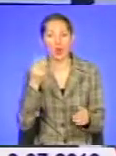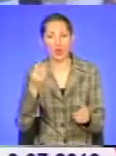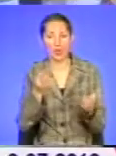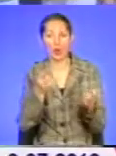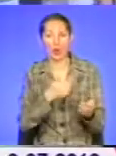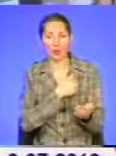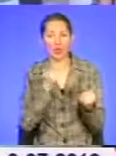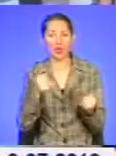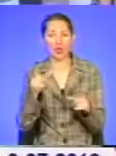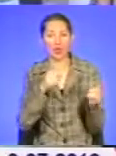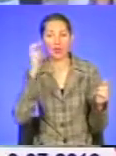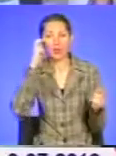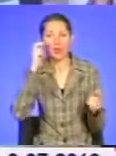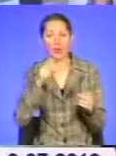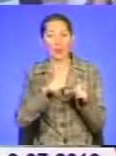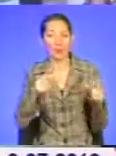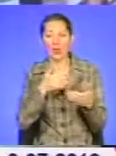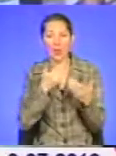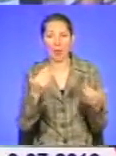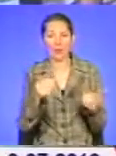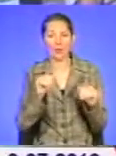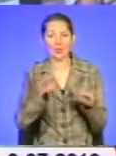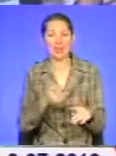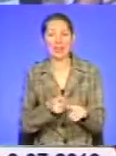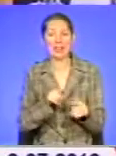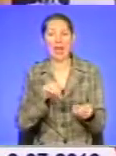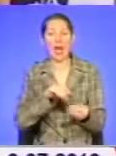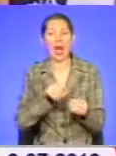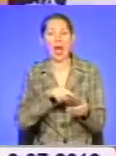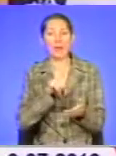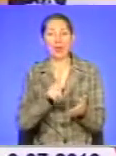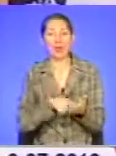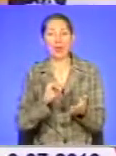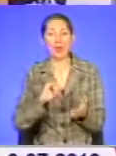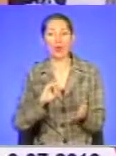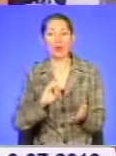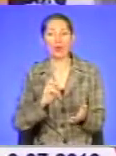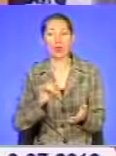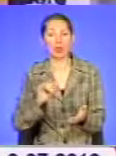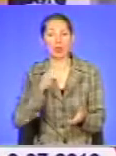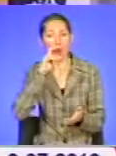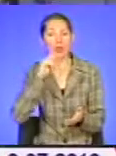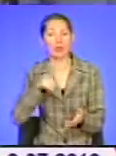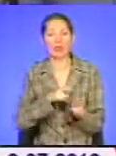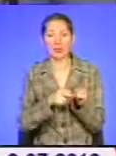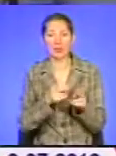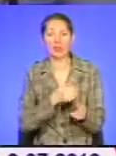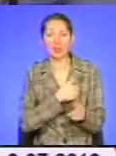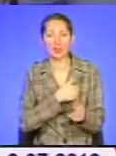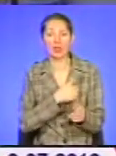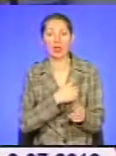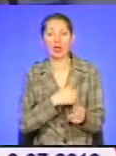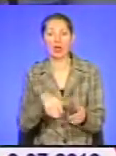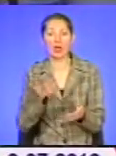немає. Вирішити це питання «Укрзалізниця» намагалася столичним експресом. Проте вартість квитка другого класу на цей